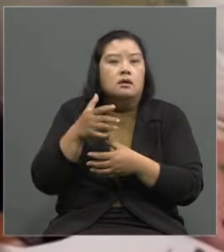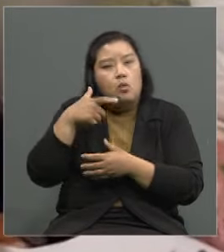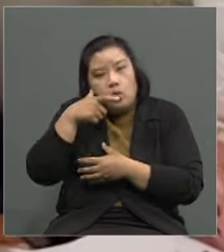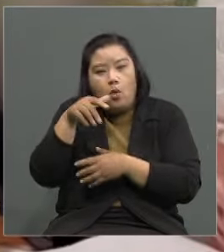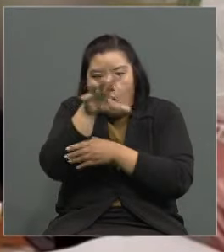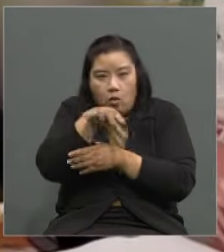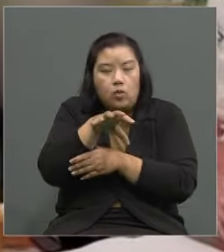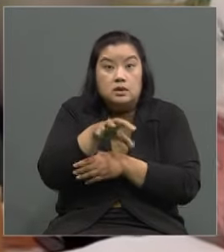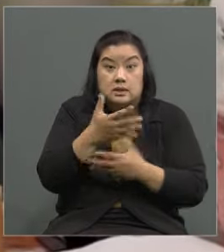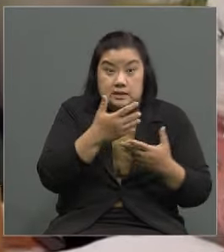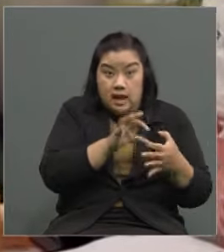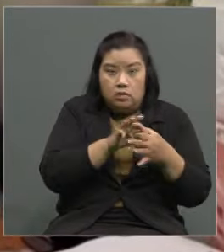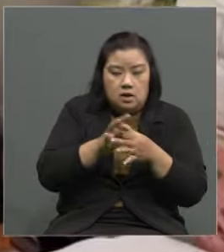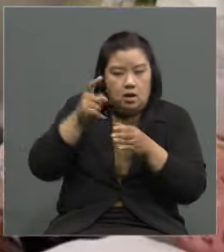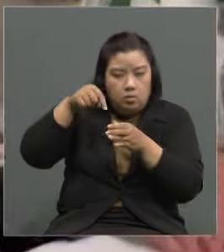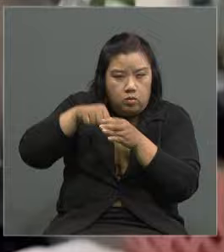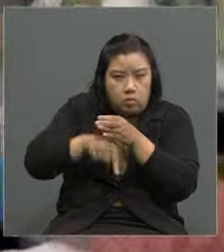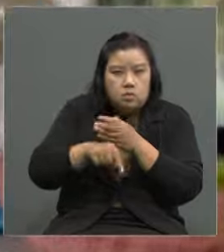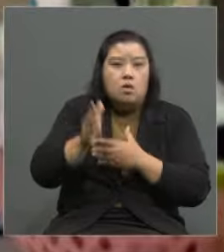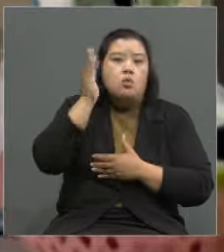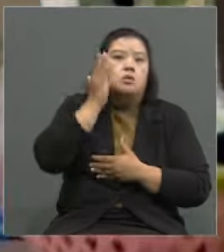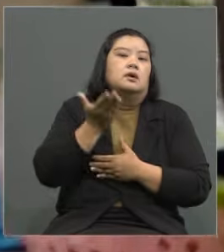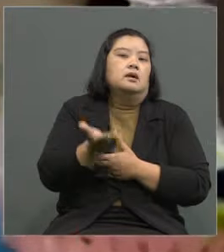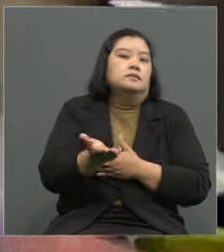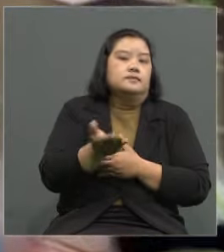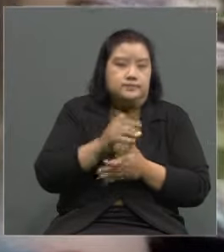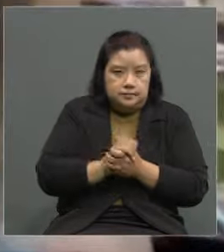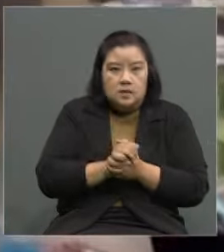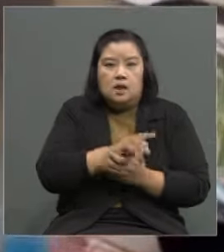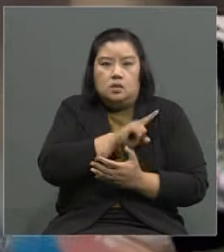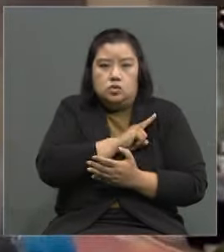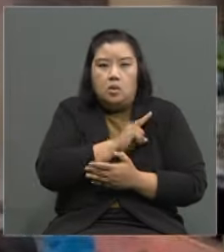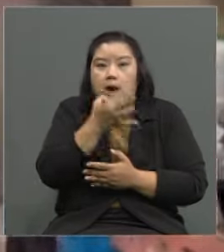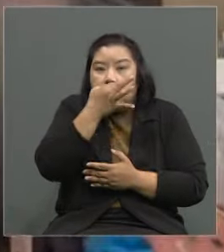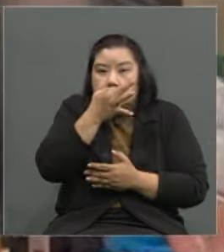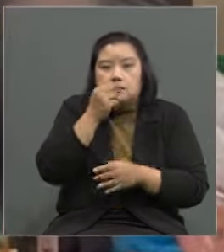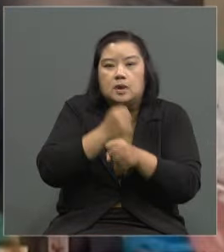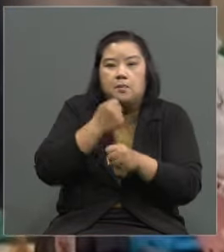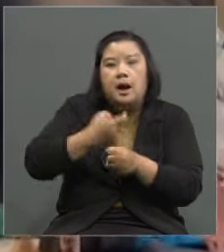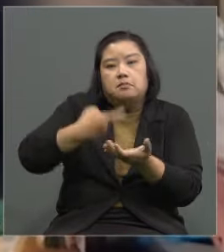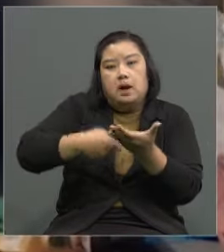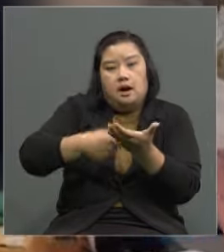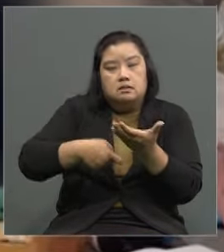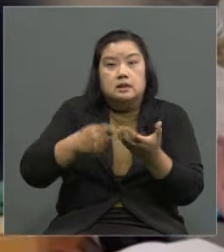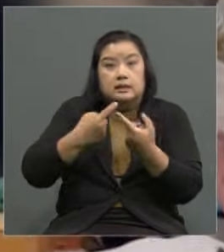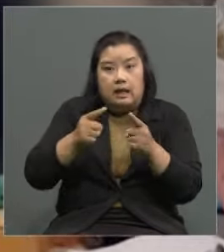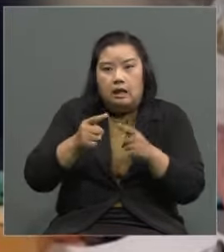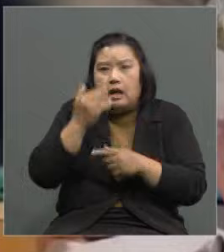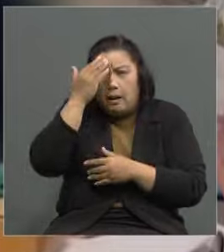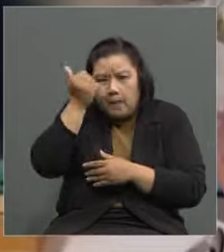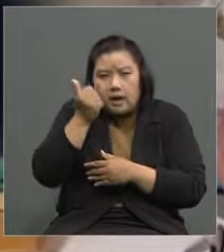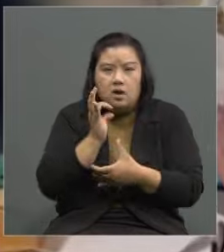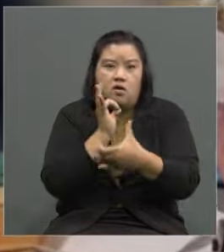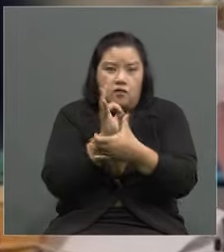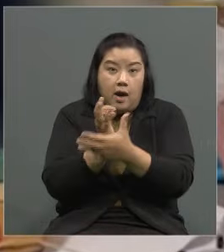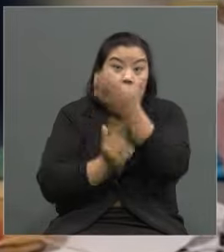เนี่ยก็สืบมาจนเจอว่าอนพเนี่ยนะฮะเป็นคนที่มีอาชีพเป็นนายหน้าขายประกันแต่ปรากฏว่ากลับไปมีส่วนร่วมเอาข้อมูล